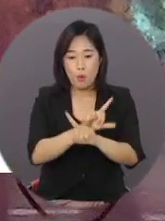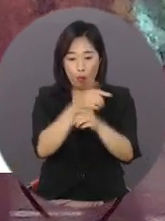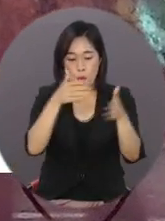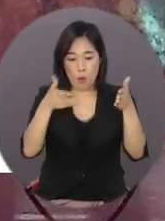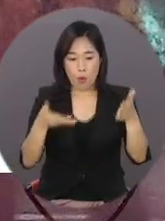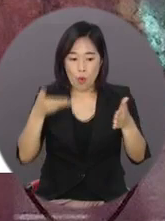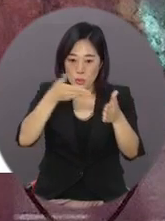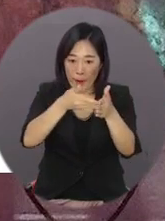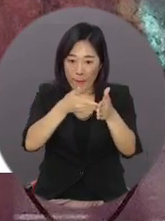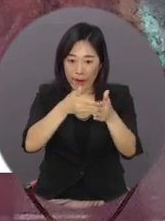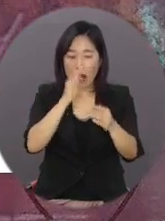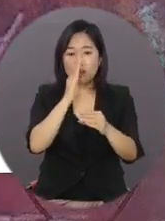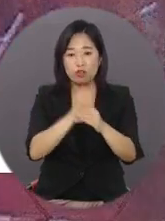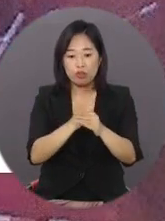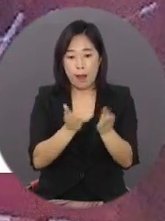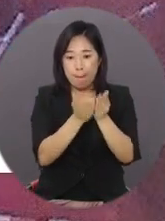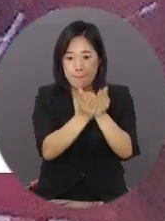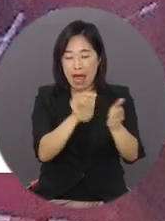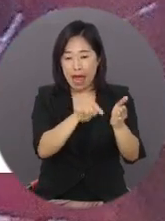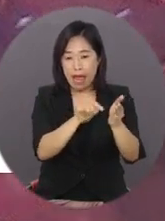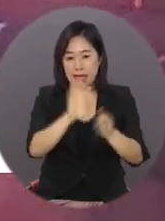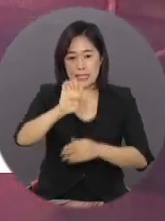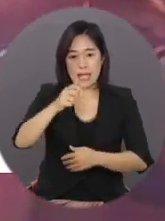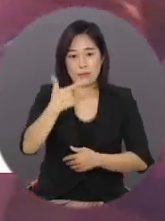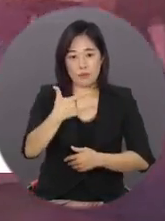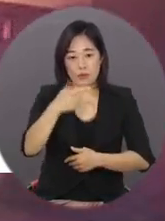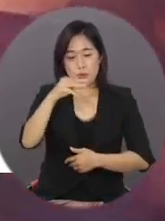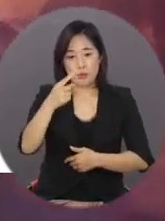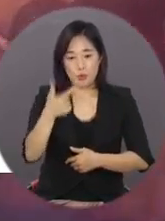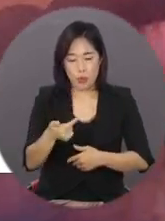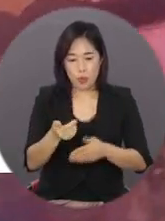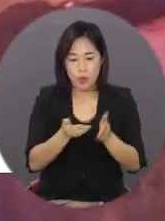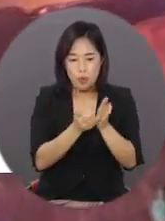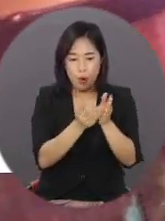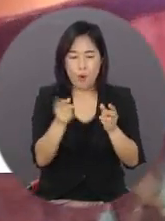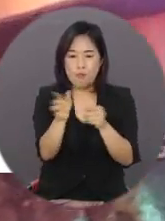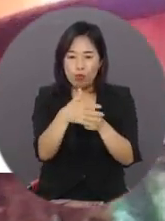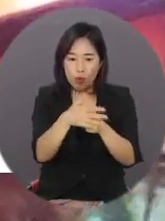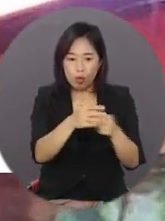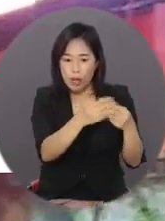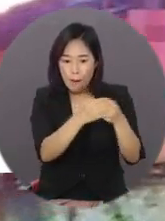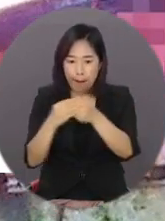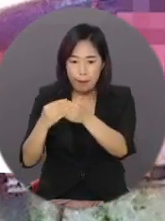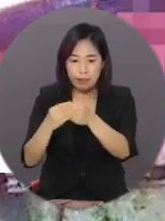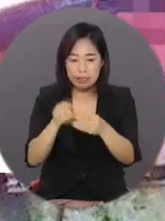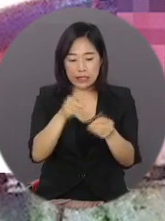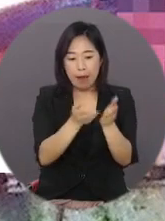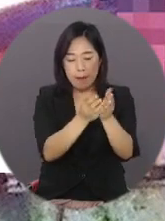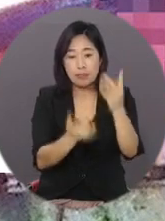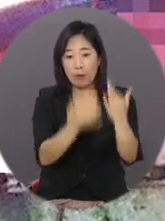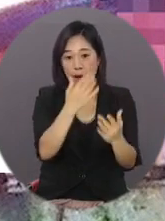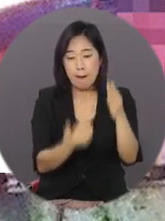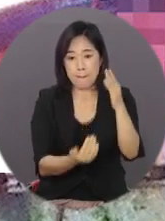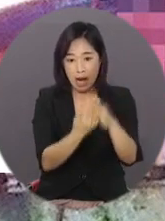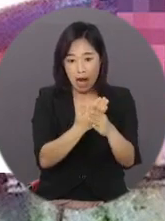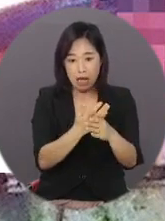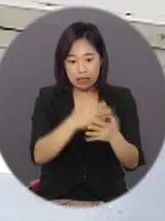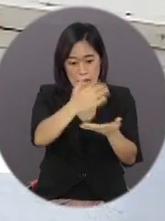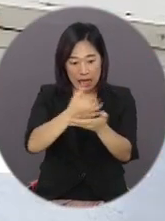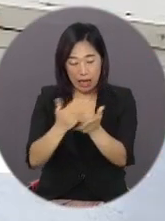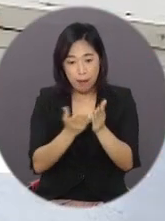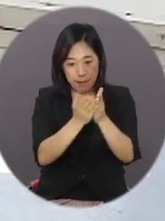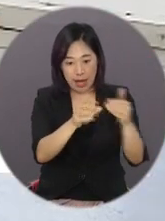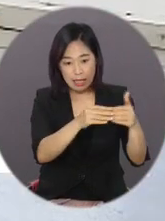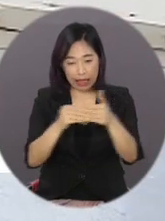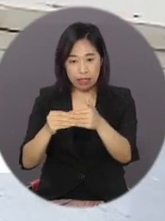정박 중이던 부산 선적 46톤 어획물 운반선에서 불이 나 목포 해경이 방재정 등을 동원해